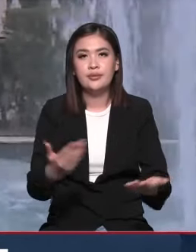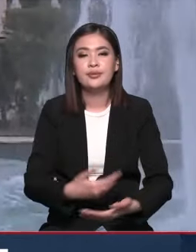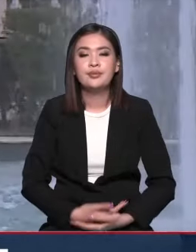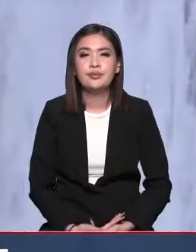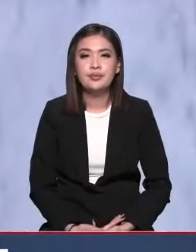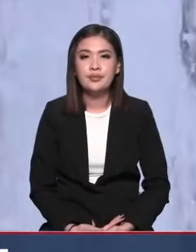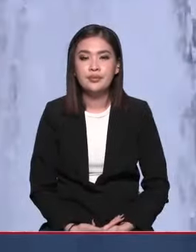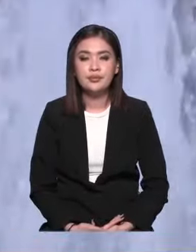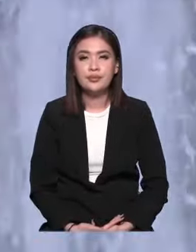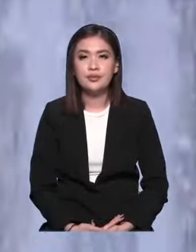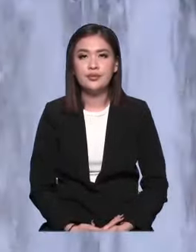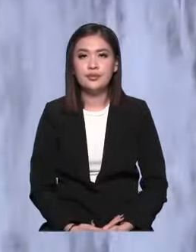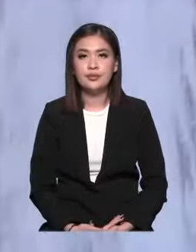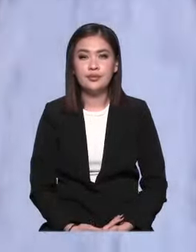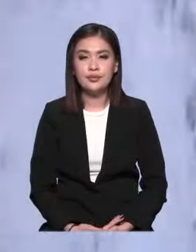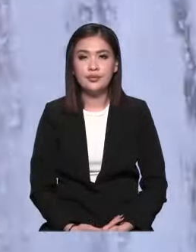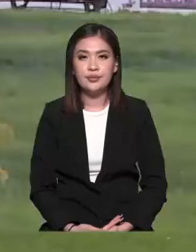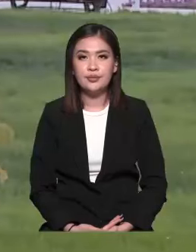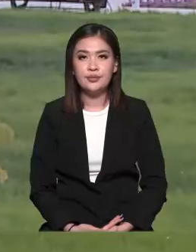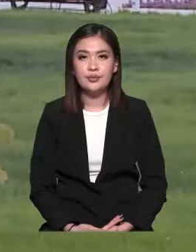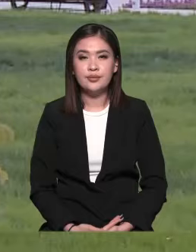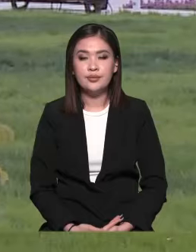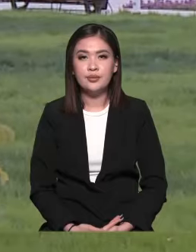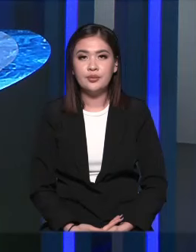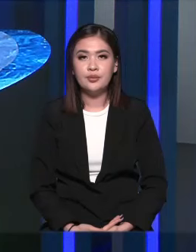Әкімжан Ерғалиұлы, Төрехан Әділбекұлы, Жібек жолы, Қызылорда облысынан.